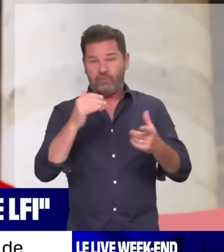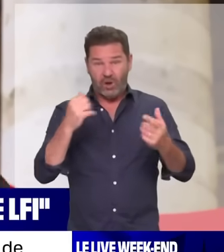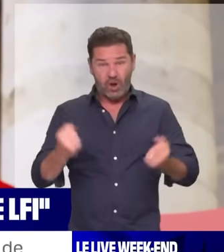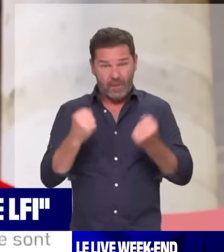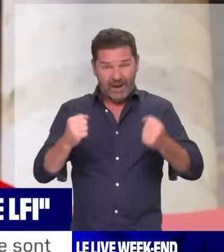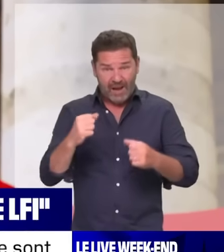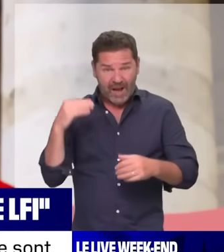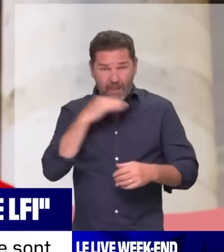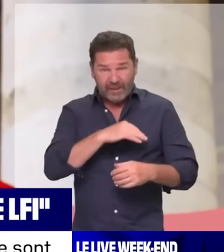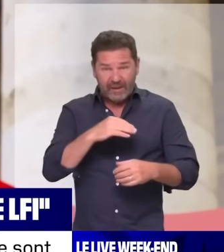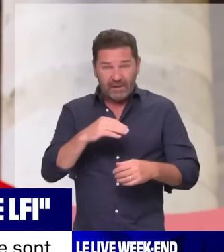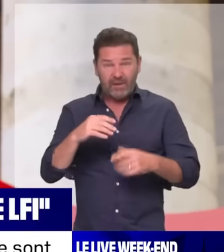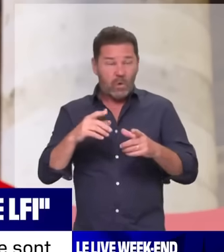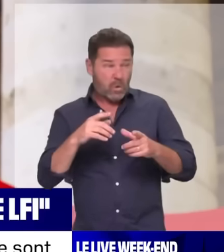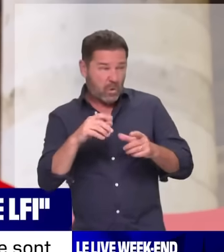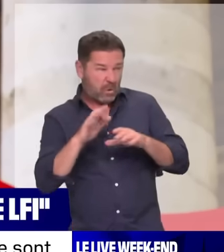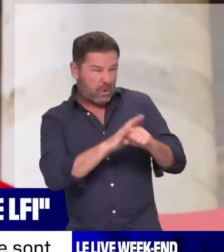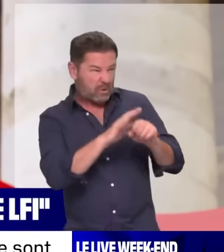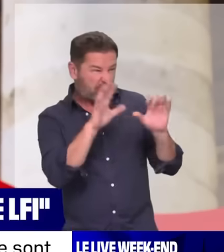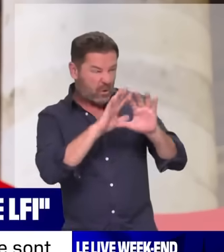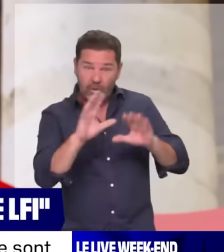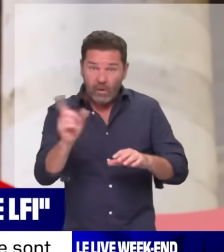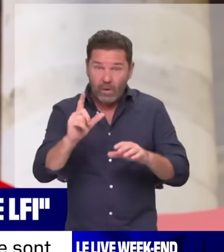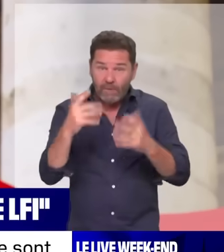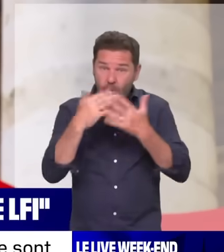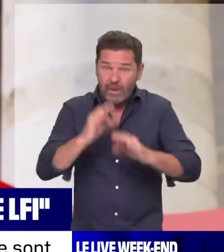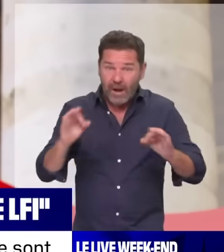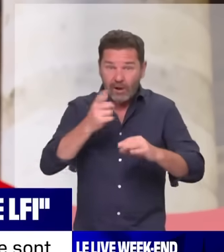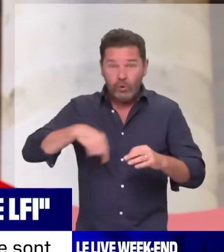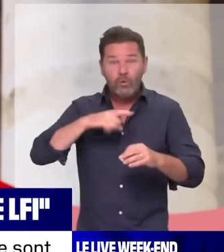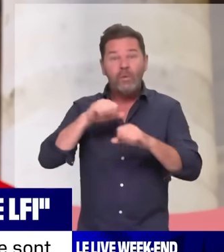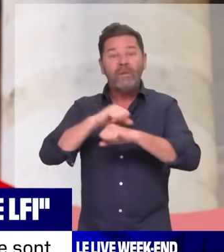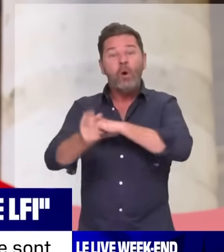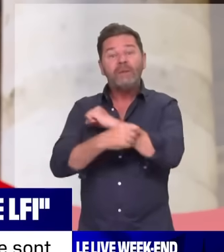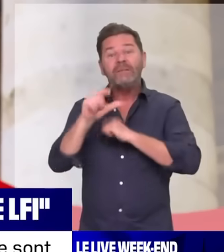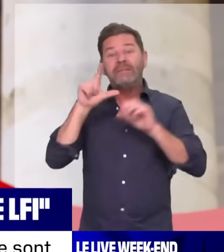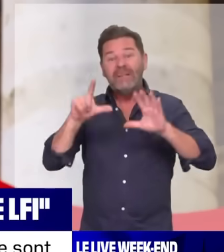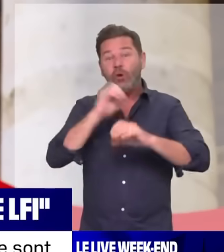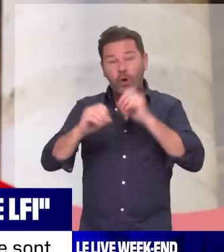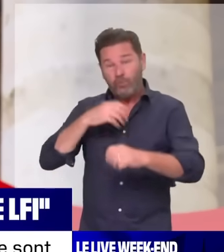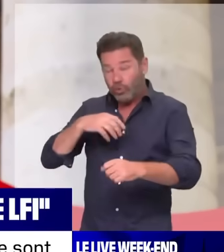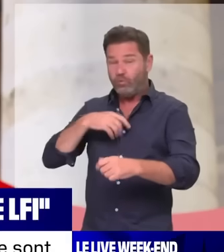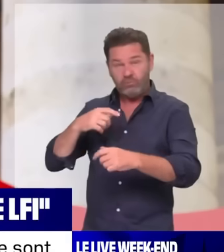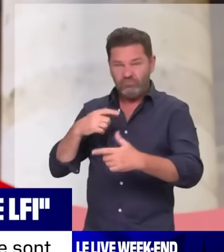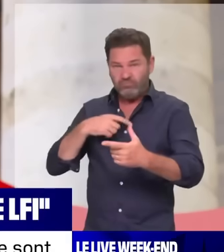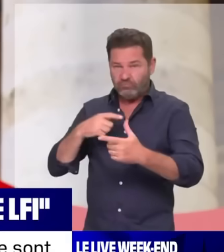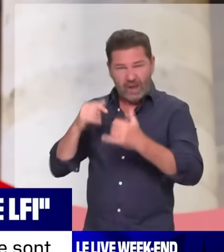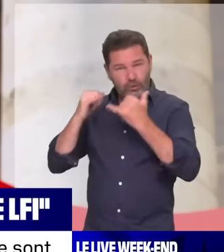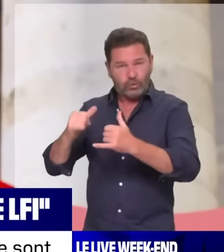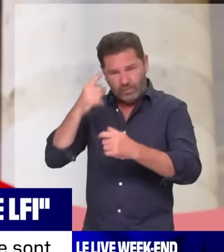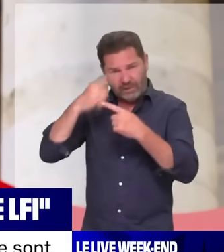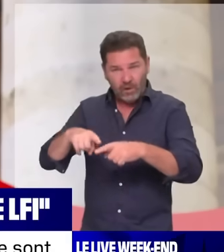par soi-disant vous seriez ambigu nous nous sommes très clairs nous condamnons les actes terroristes du 7 octobre dernier nous demandons que cesse l'offensive